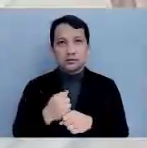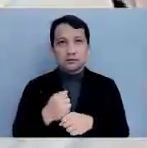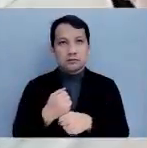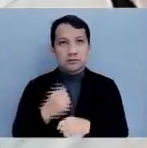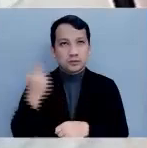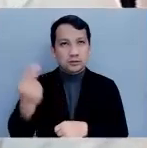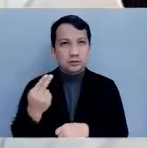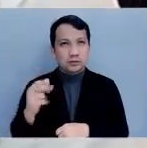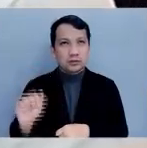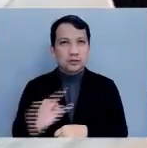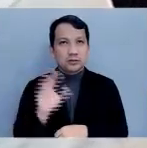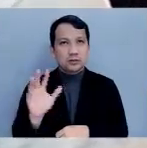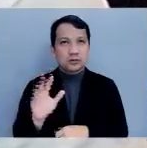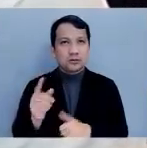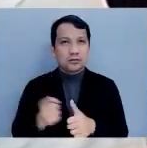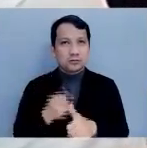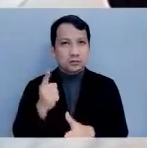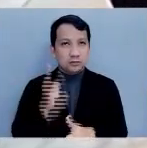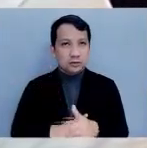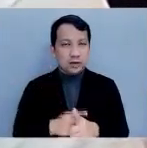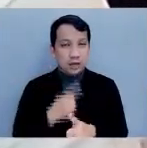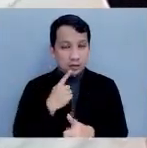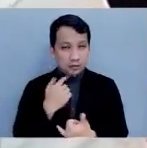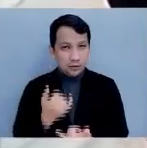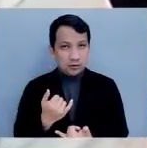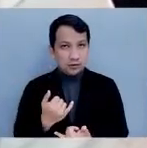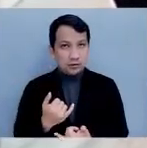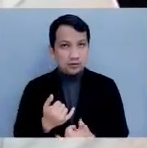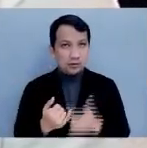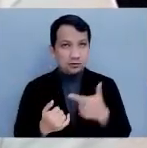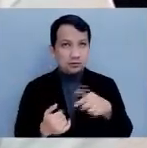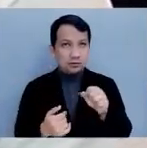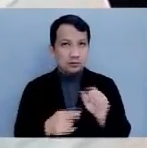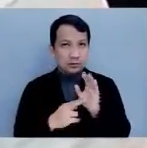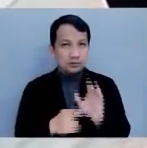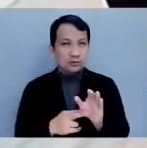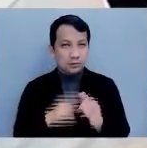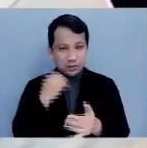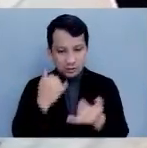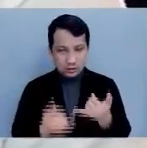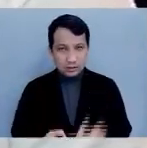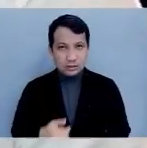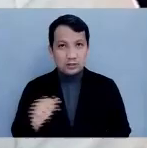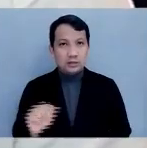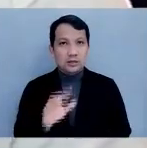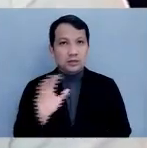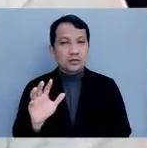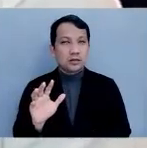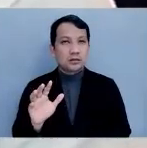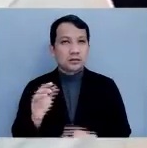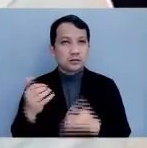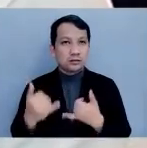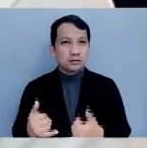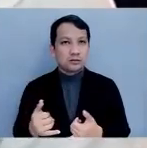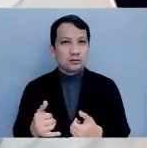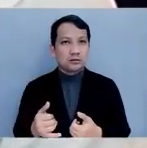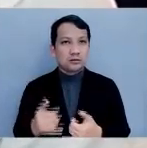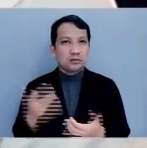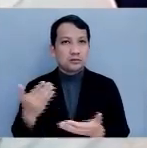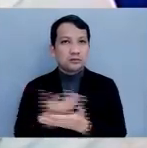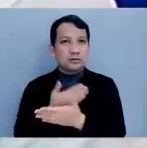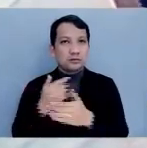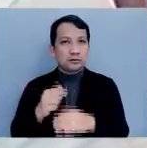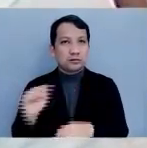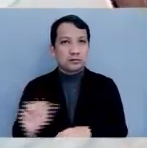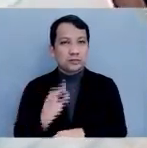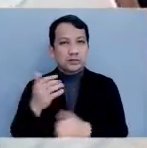sa ASEAN. This is the first time po kasi na Gilas Women's has been invited po sa Asian Games. So, very new po kami dito sa